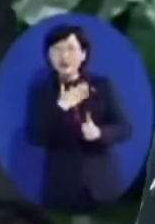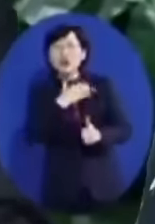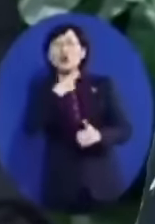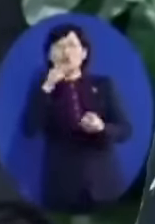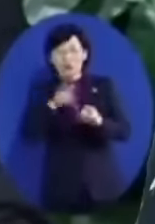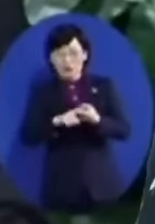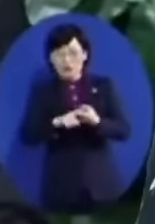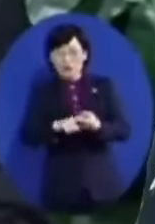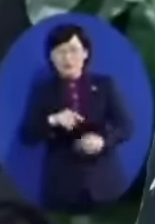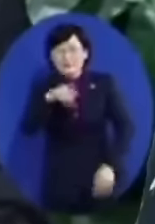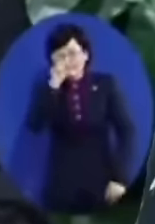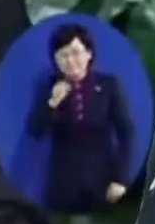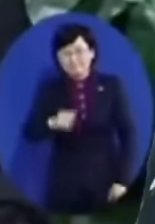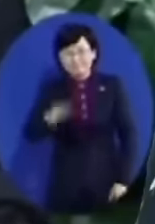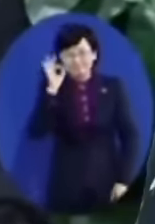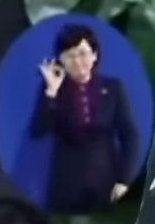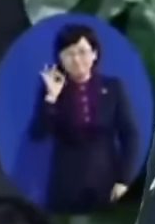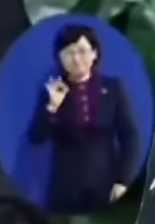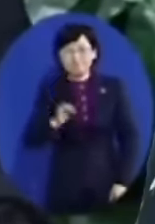좋습니다. 받아들인 것입니다.